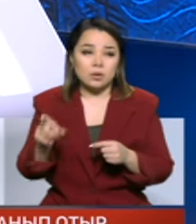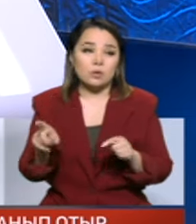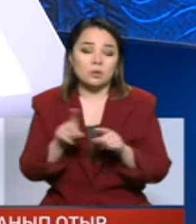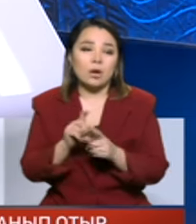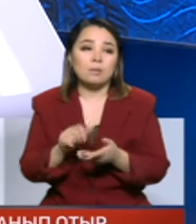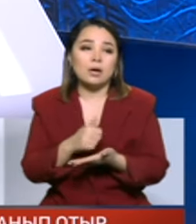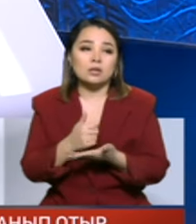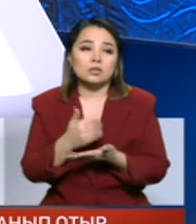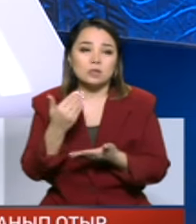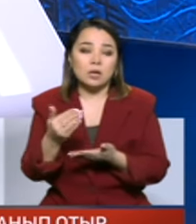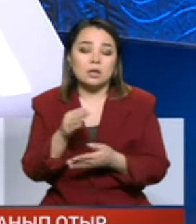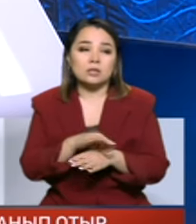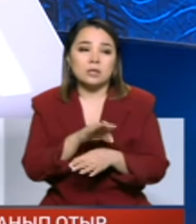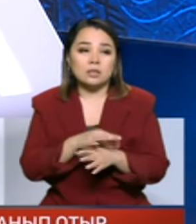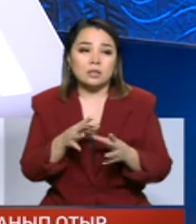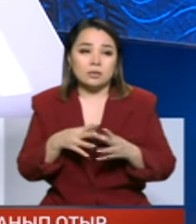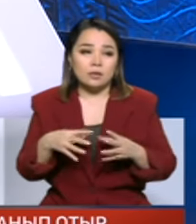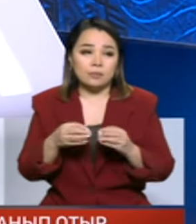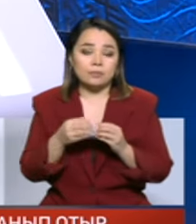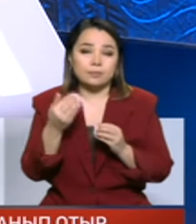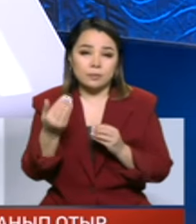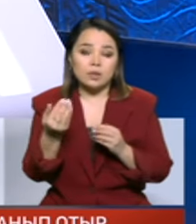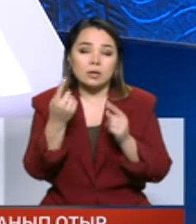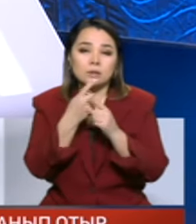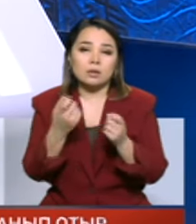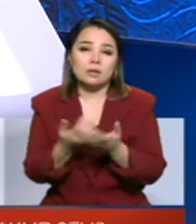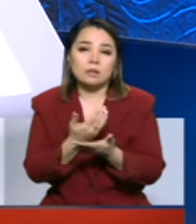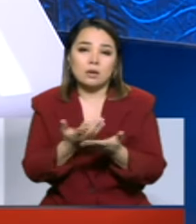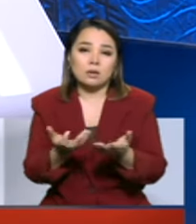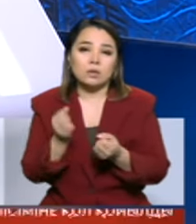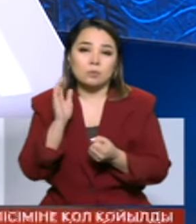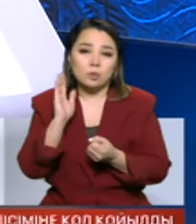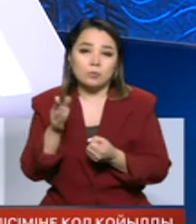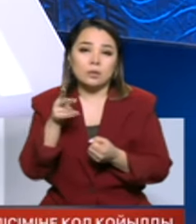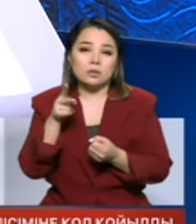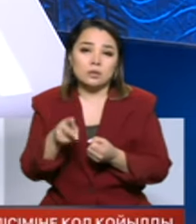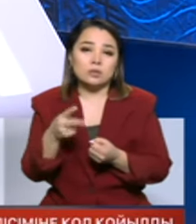тұлғалардың басшылары және жұбайлары бойынша ақпаратты аламыз. Ал